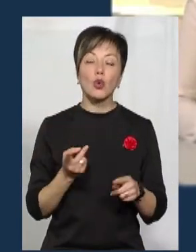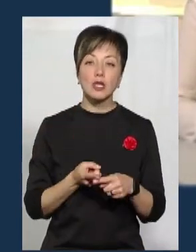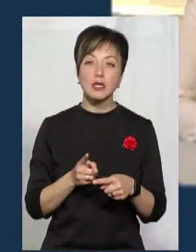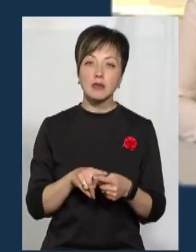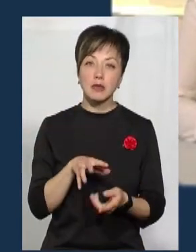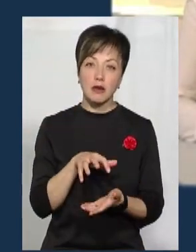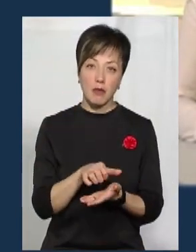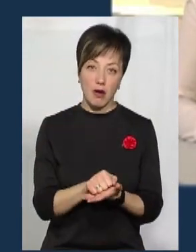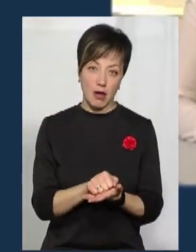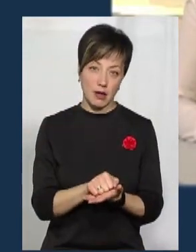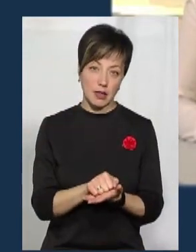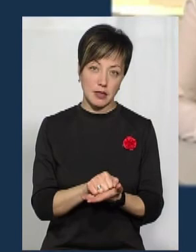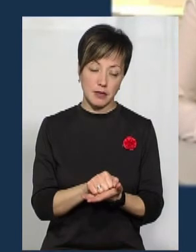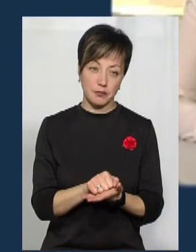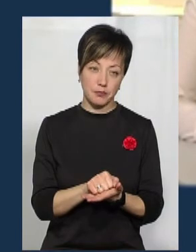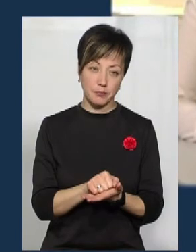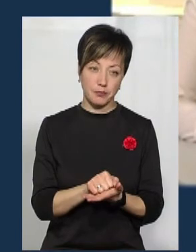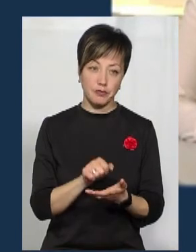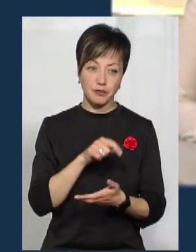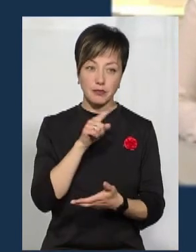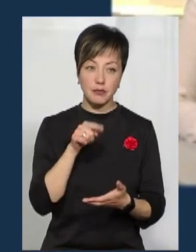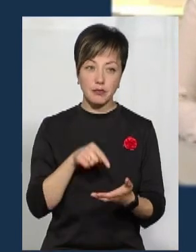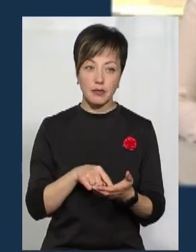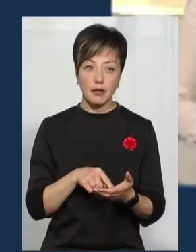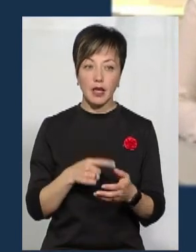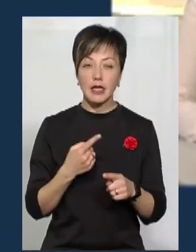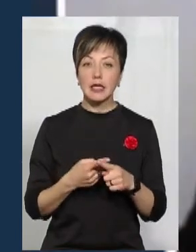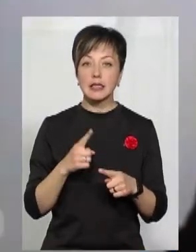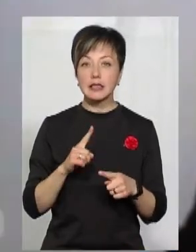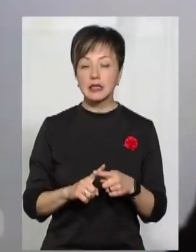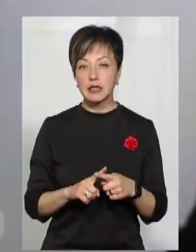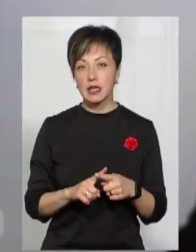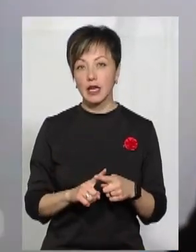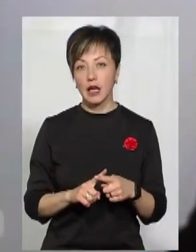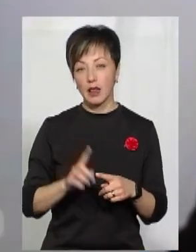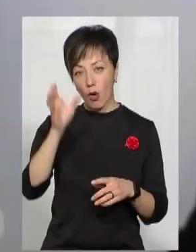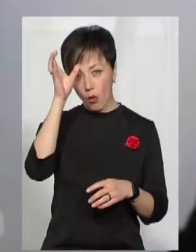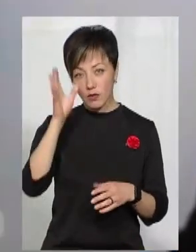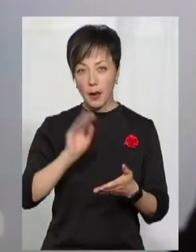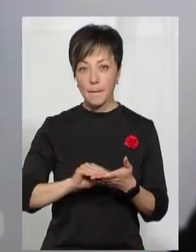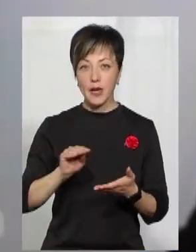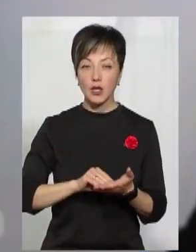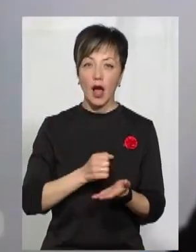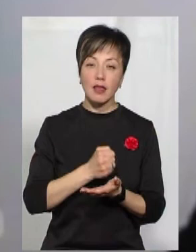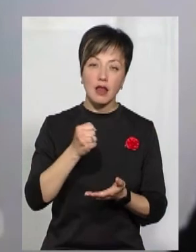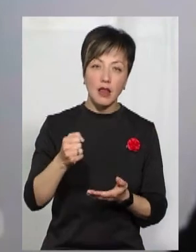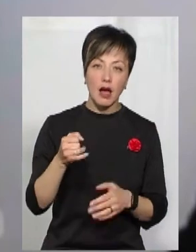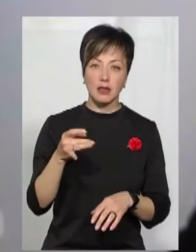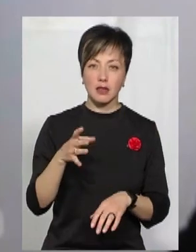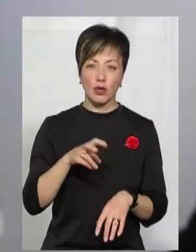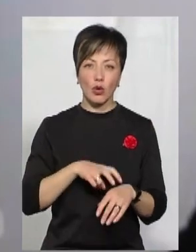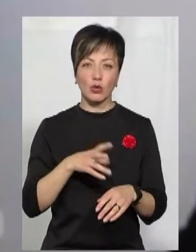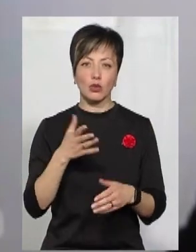займається? В основному це дослідники, які пишуть або якісь кандидатські, або докторські